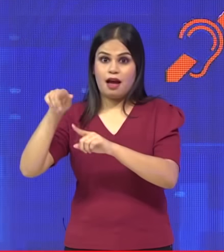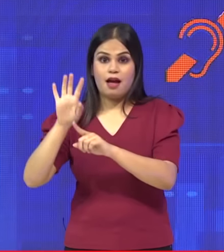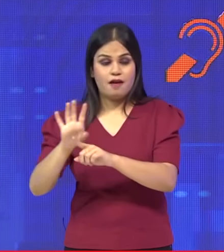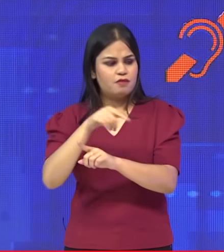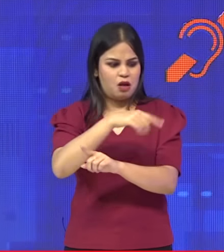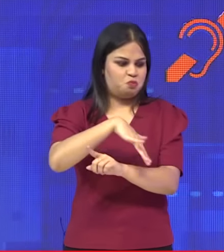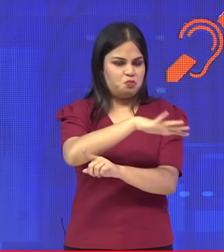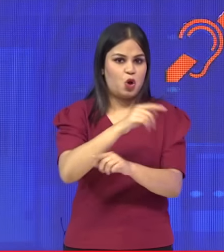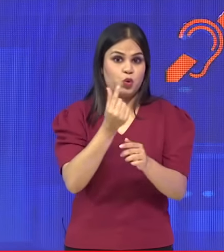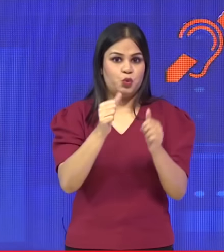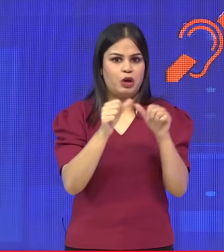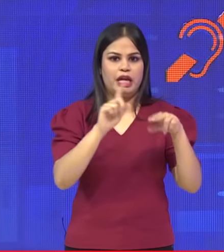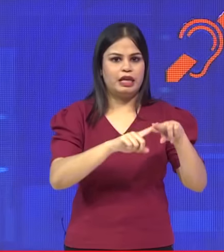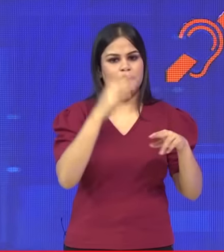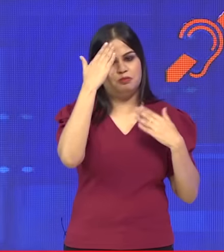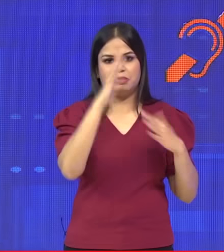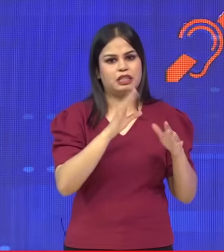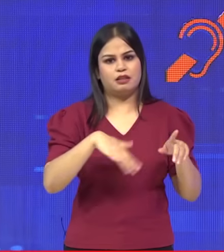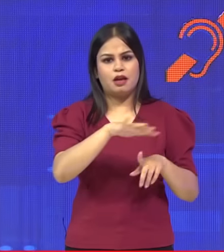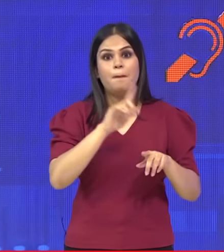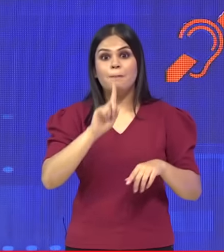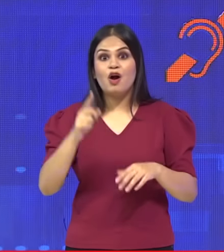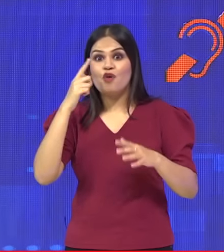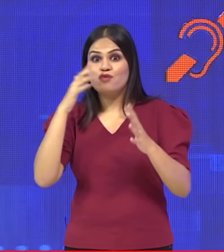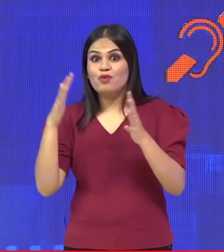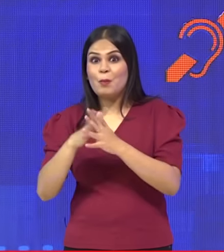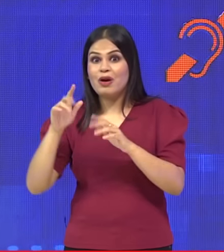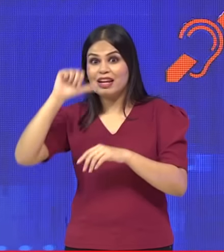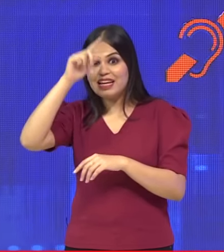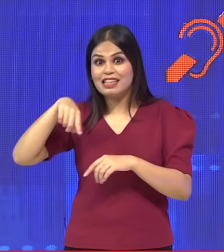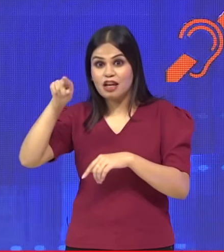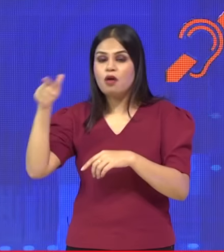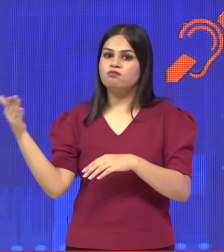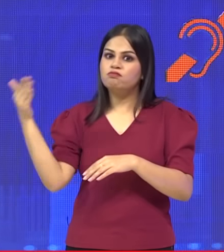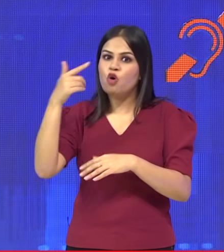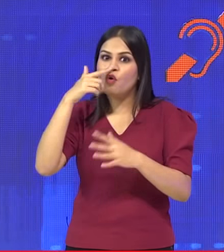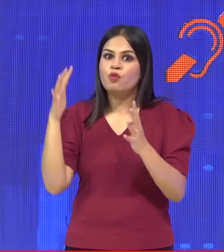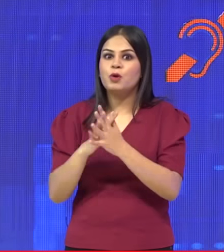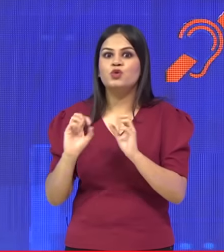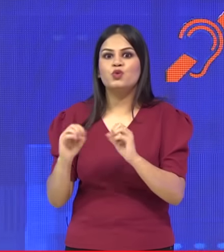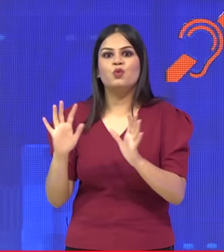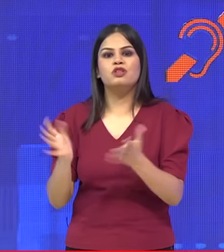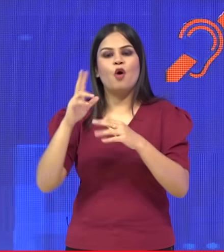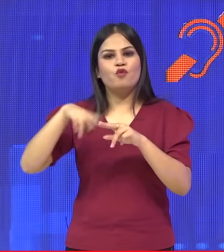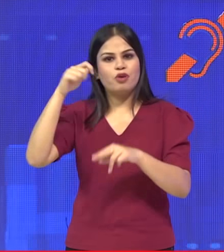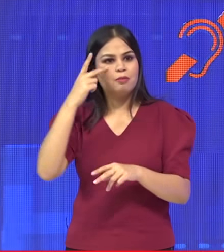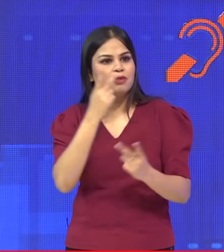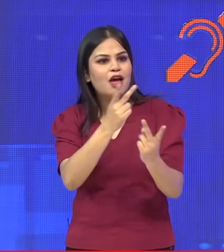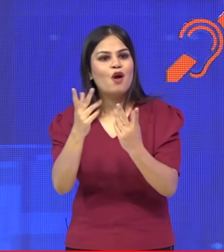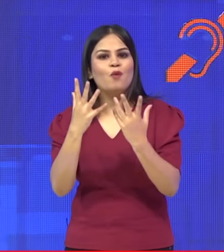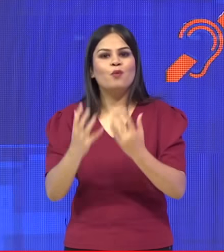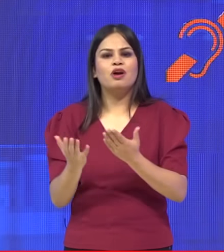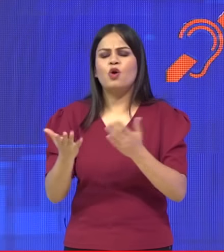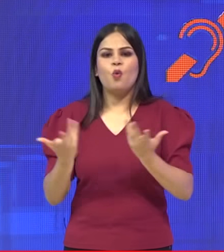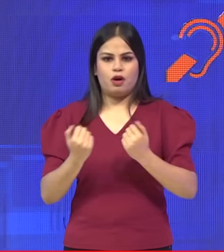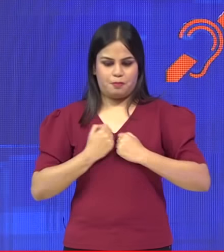सिर्फ यू नो स्टार्टड गोइंग तू डी थिएटर तू वॉच दिस फिल्म बिकॉज़ वो जो एक फैमिली जो है जो हमारा कलर है